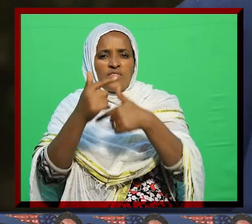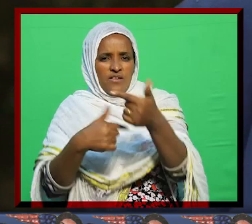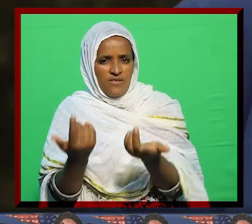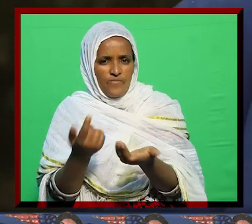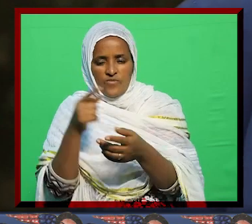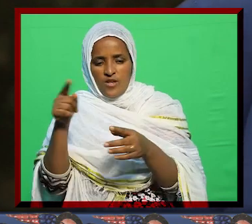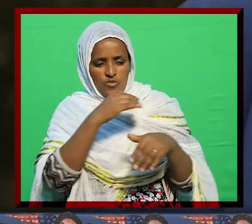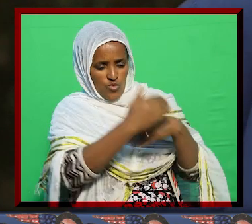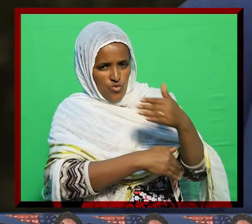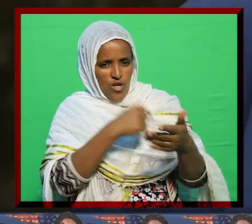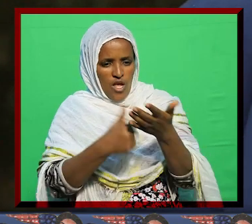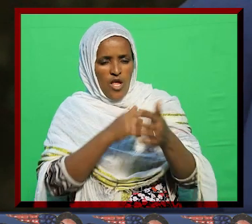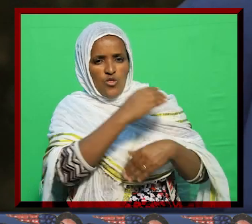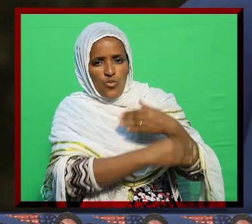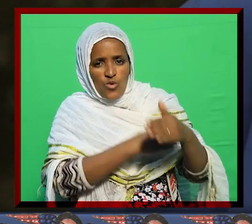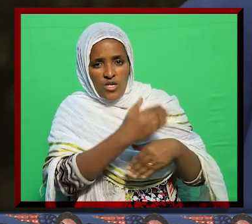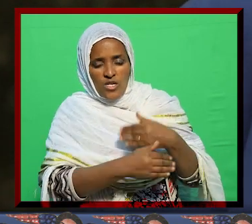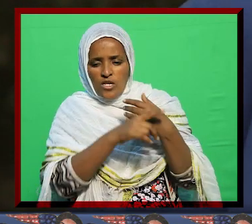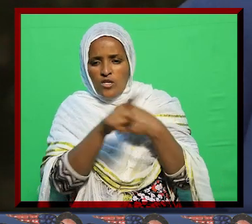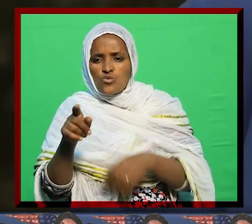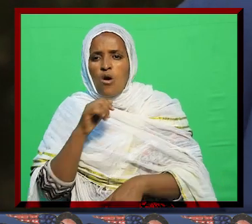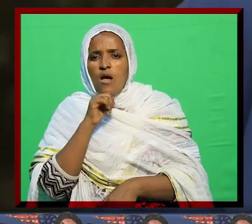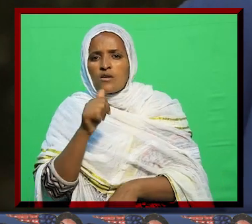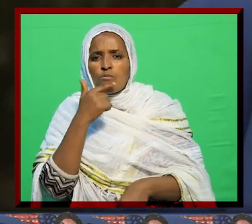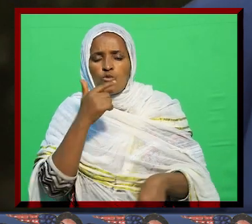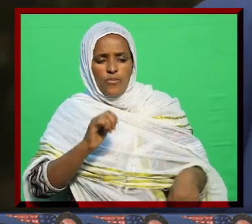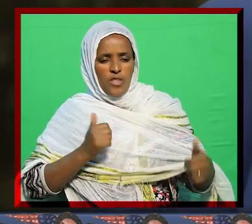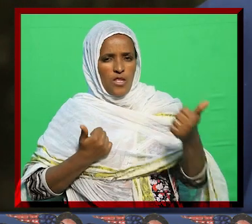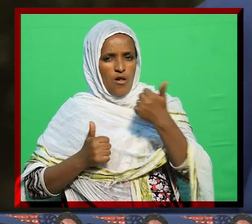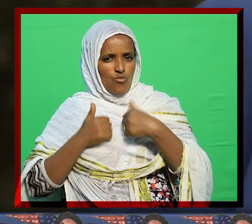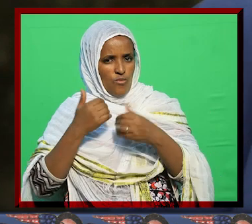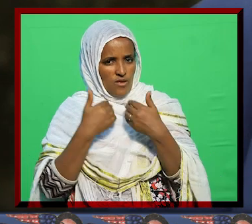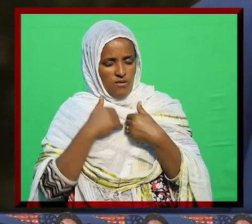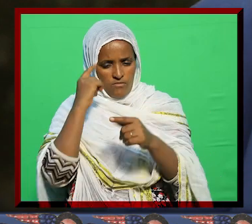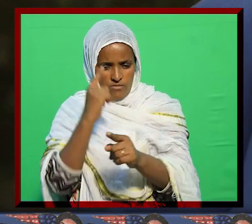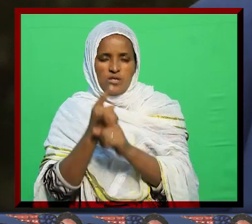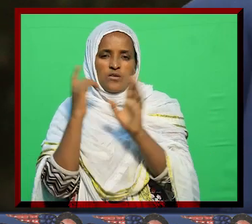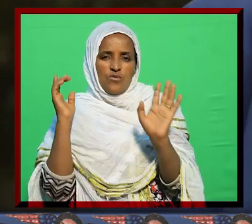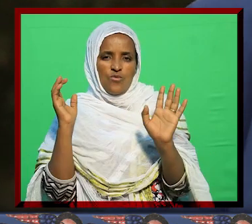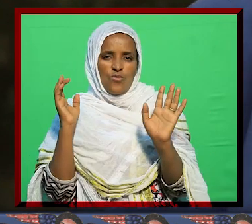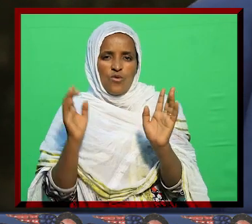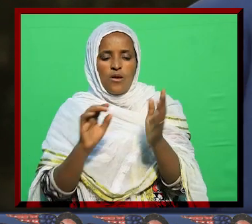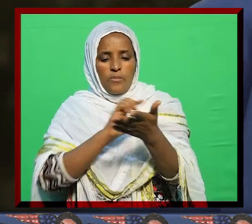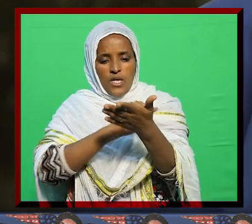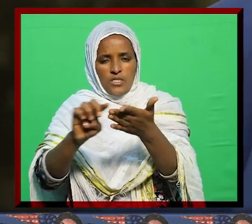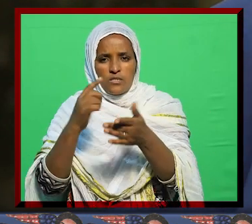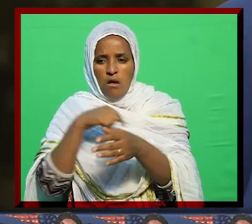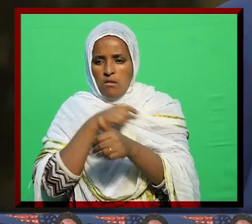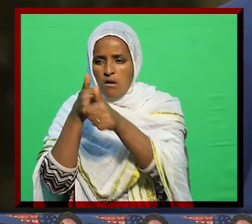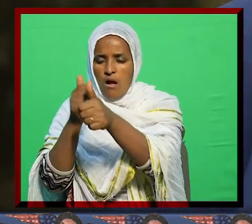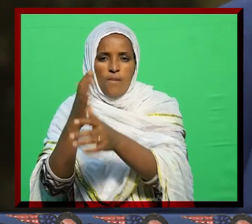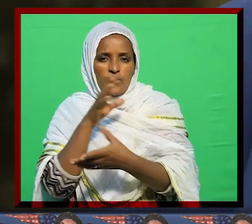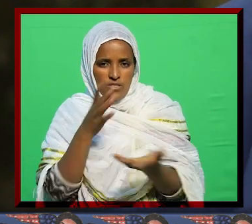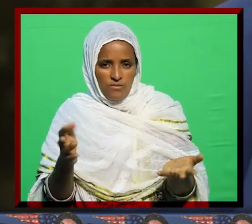ሄደ? የነሱ ትውልድ ይሄ ትውልድ የነሱ ትውልድ አይደለም ብለው የሚጠራጠሩበት አለ። ትክክል ነው።